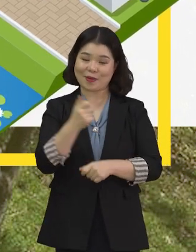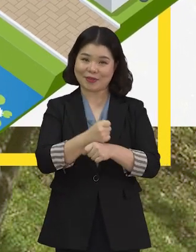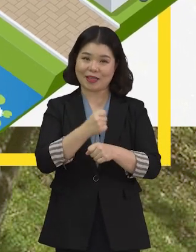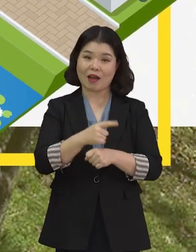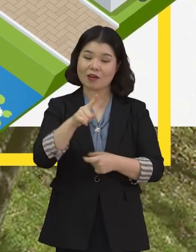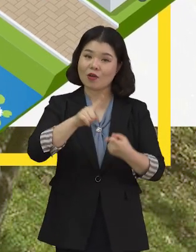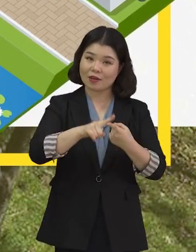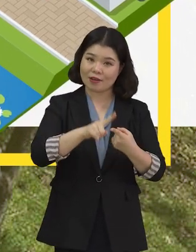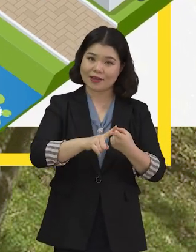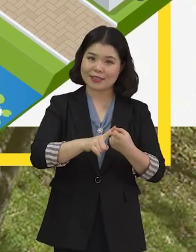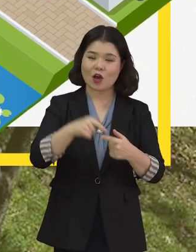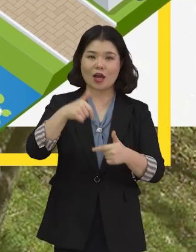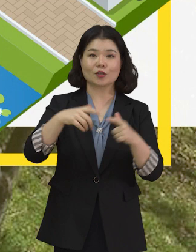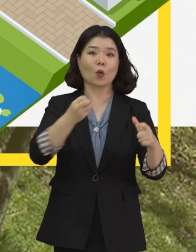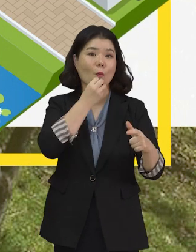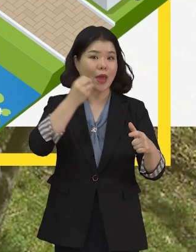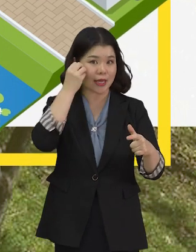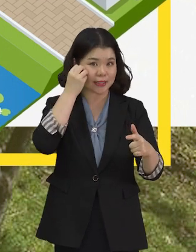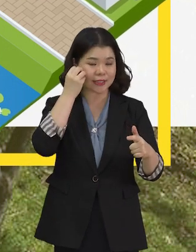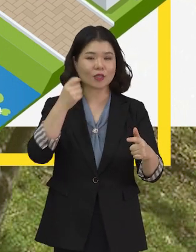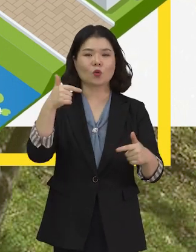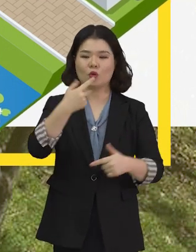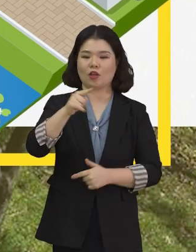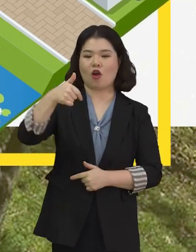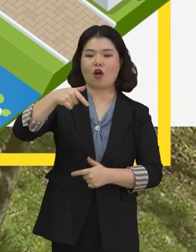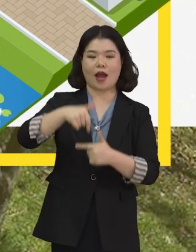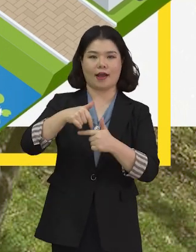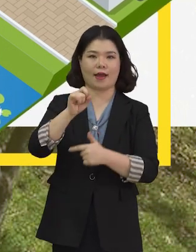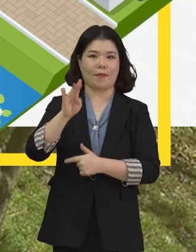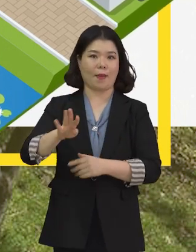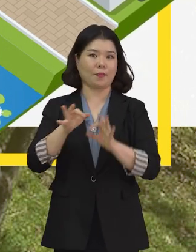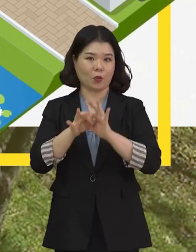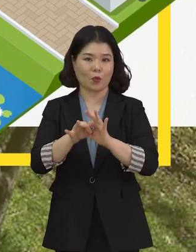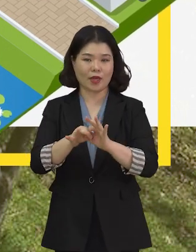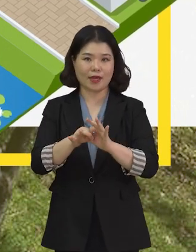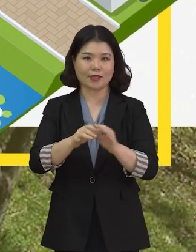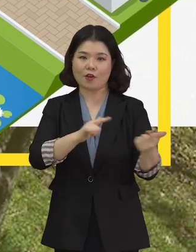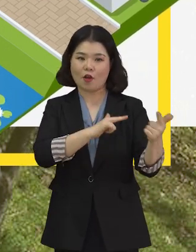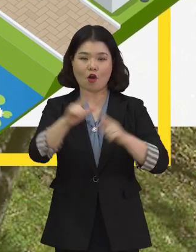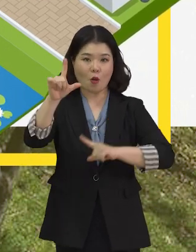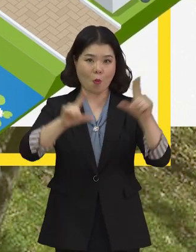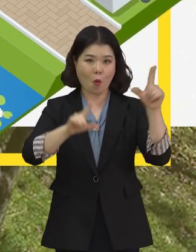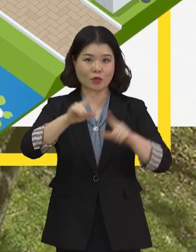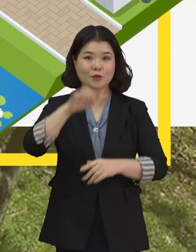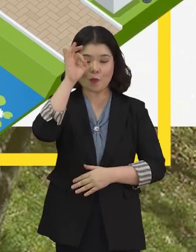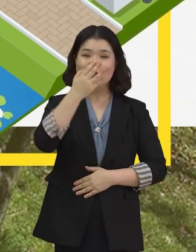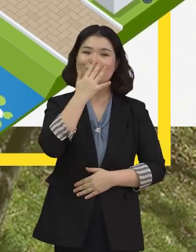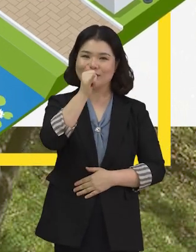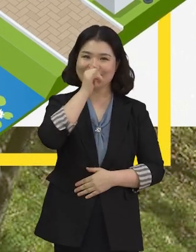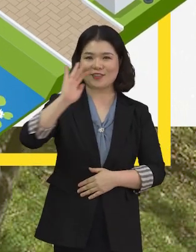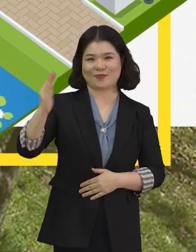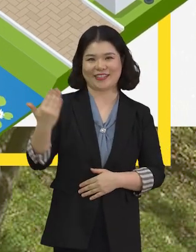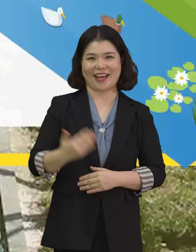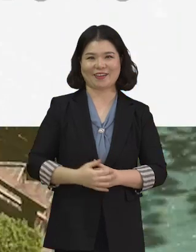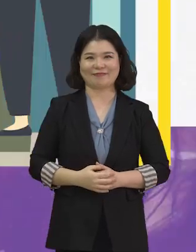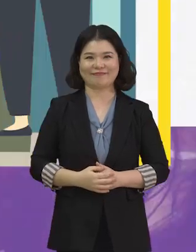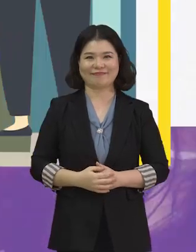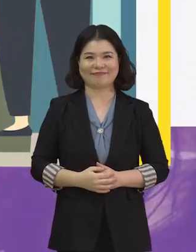따라 강남구청 홈페이지나 더강남 앱을 통해 다각도의 양재천 영상을 시청할 수 있게 됐습니다.